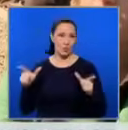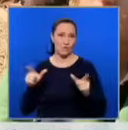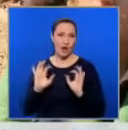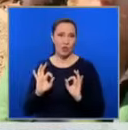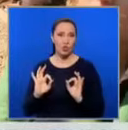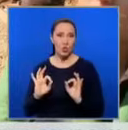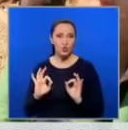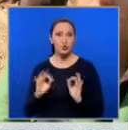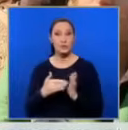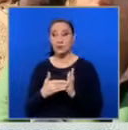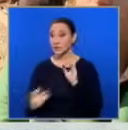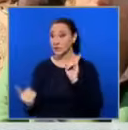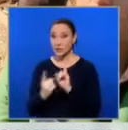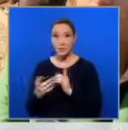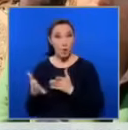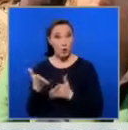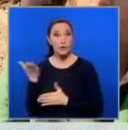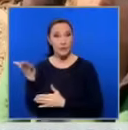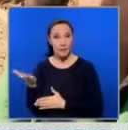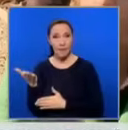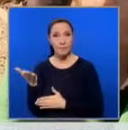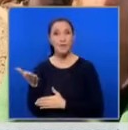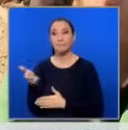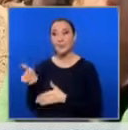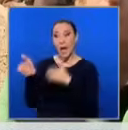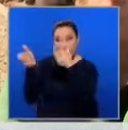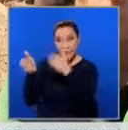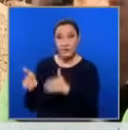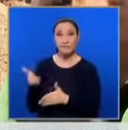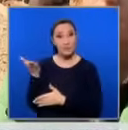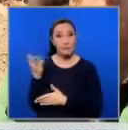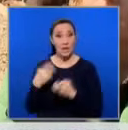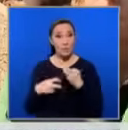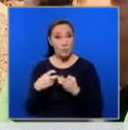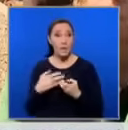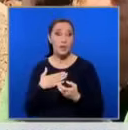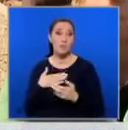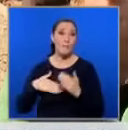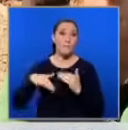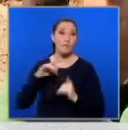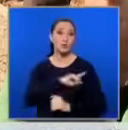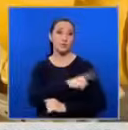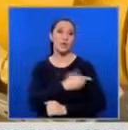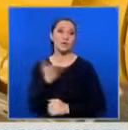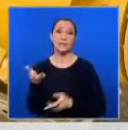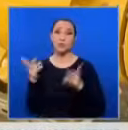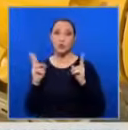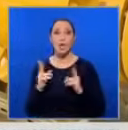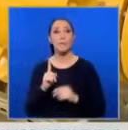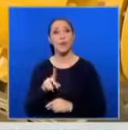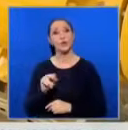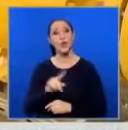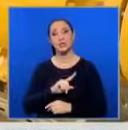да се срещаме с хората там, за да идентифицираме техните проблеми, за да има повече усилия за тяхното решаване. Мога да